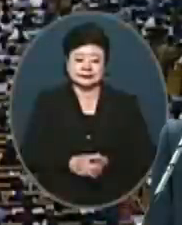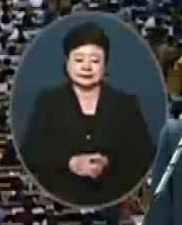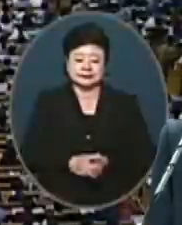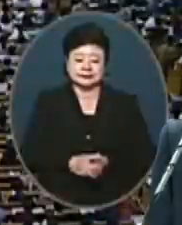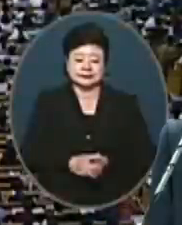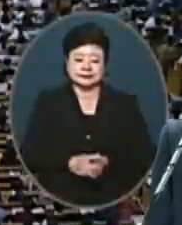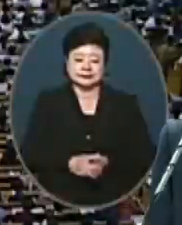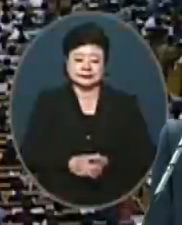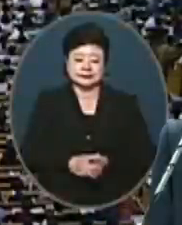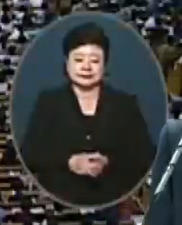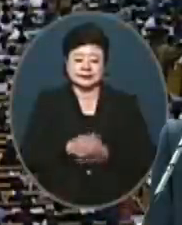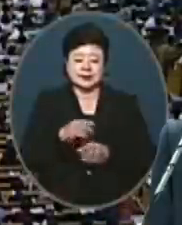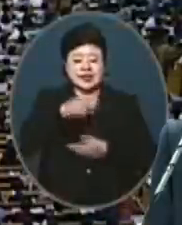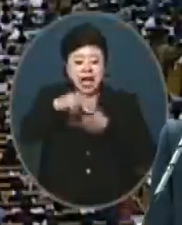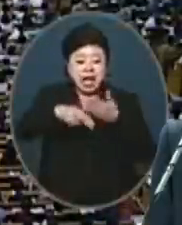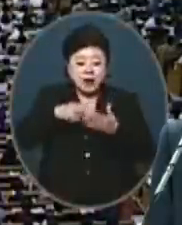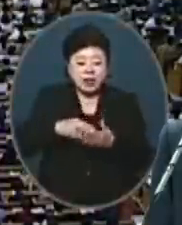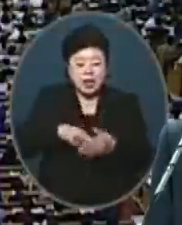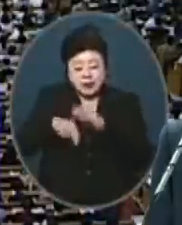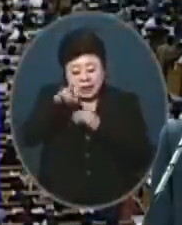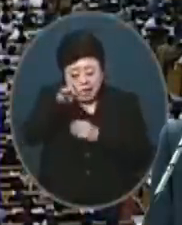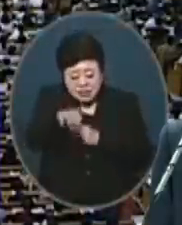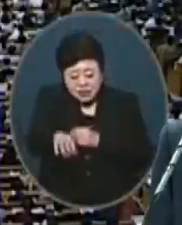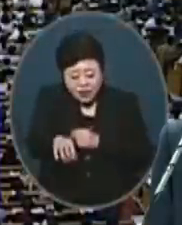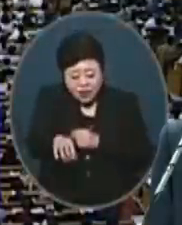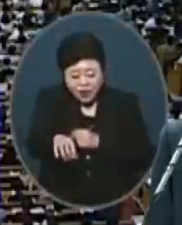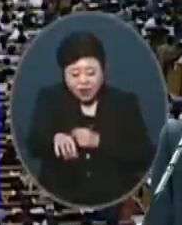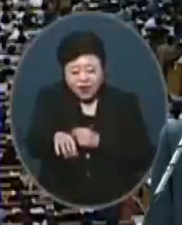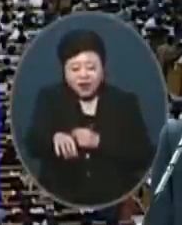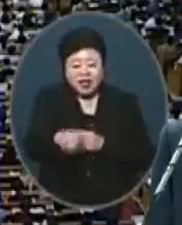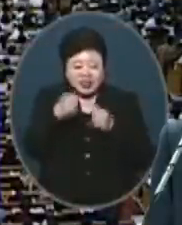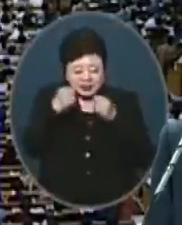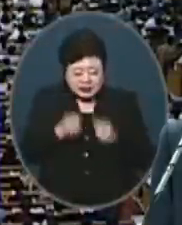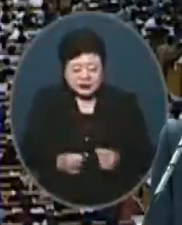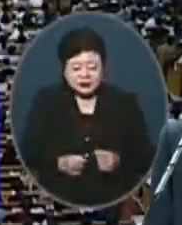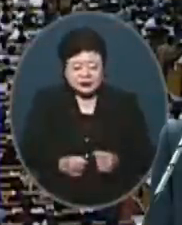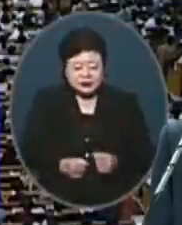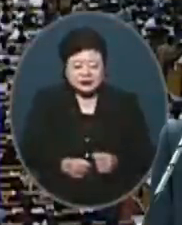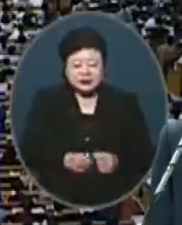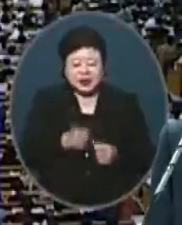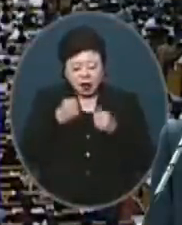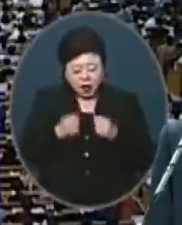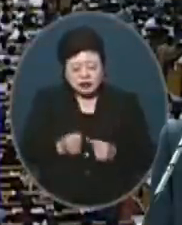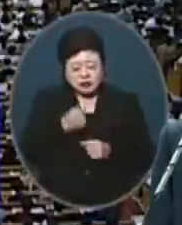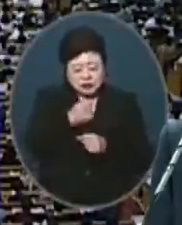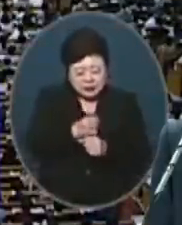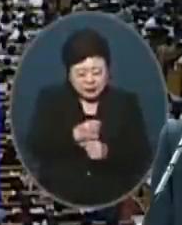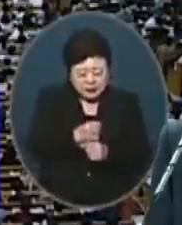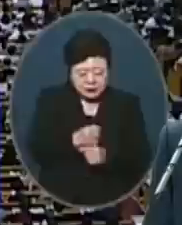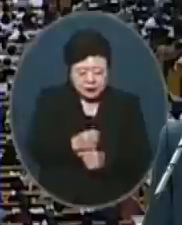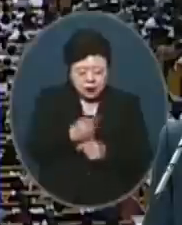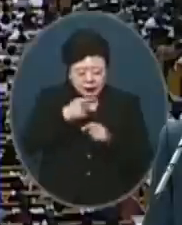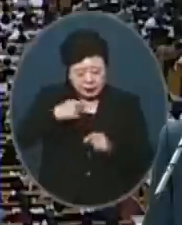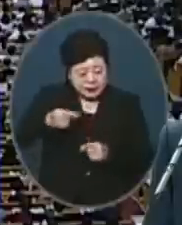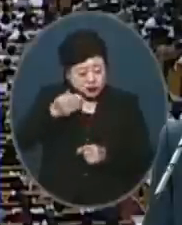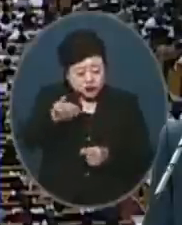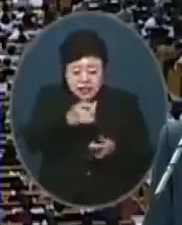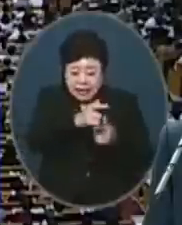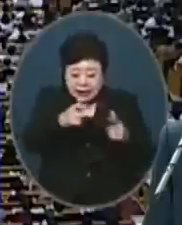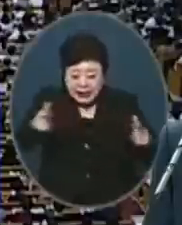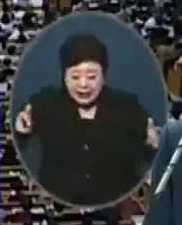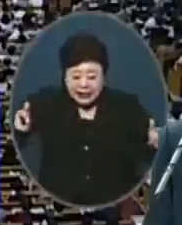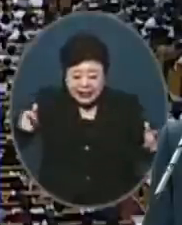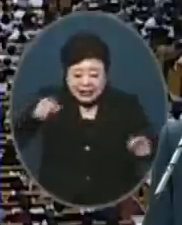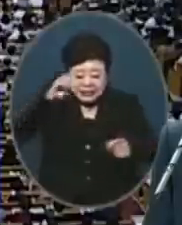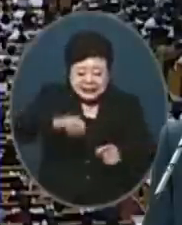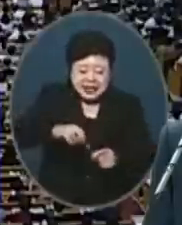내가 말하기를 야훼는 나의 피난처시라 하고 지존자의 너의 거처로 삼았으므로 화가 내게 미치지 못하며